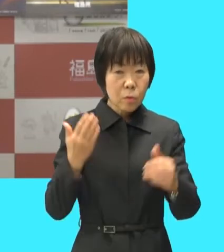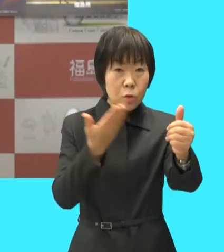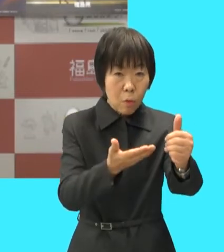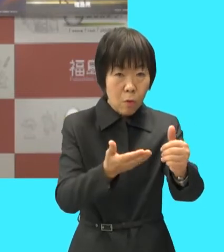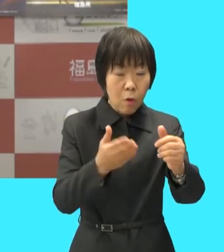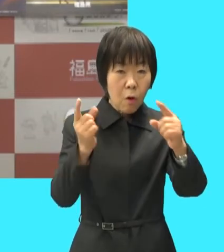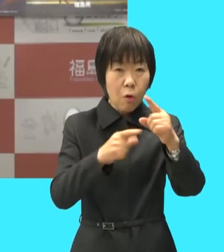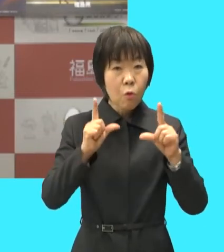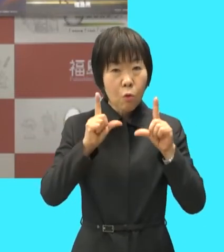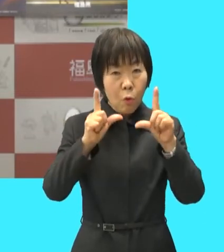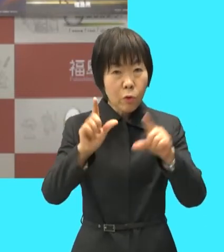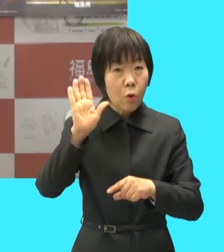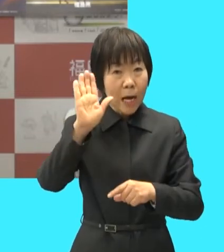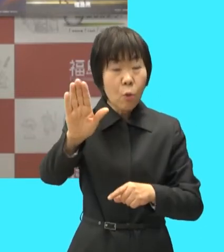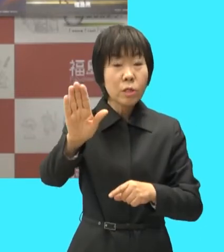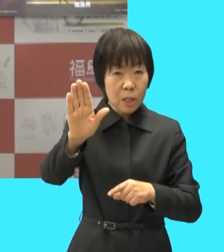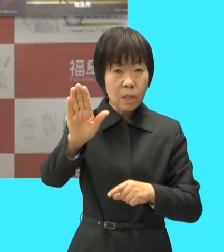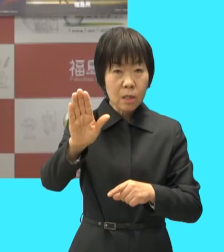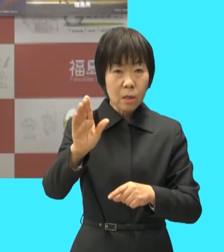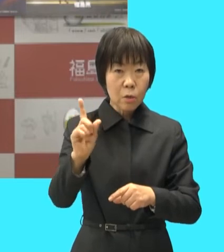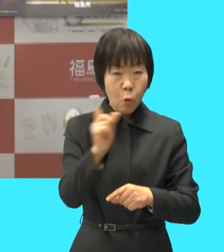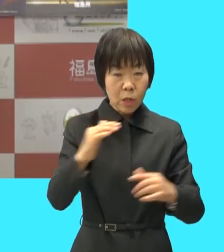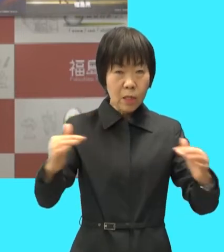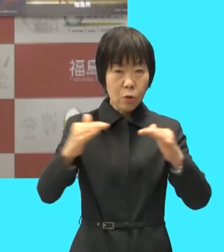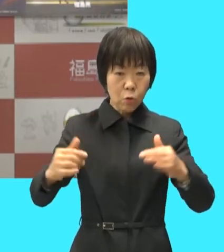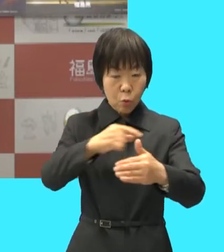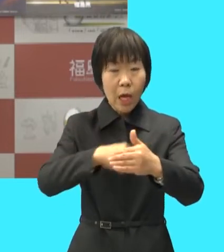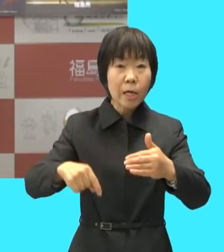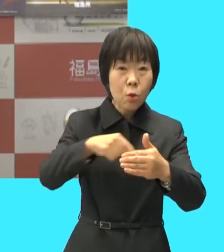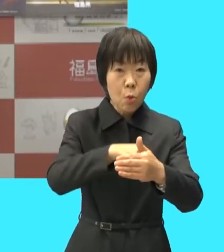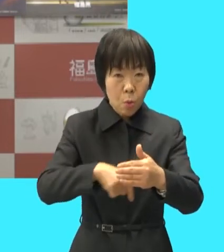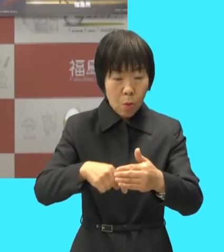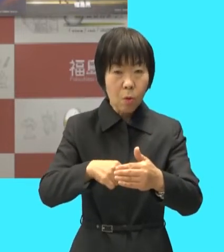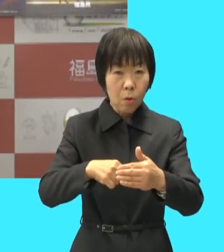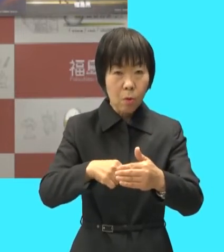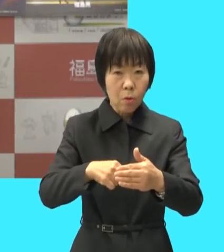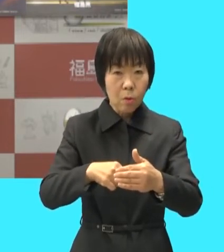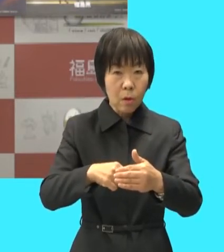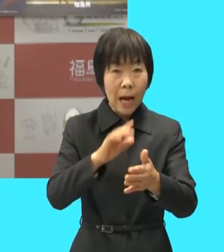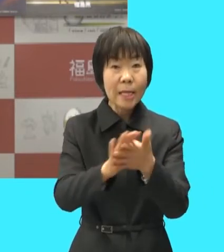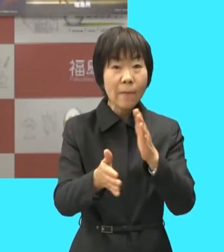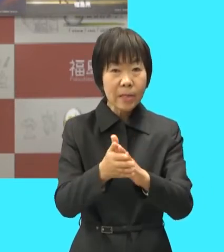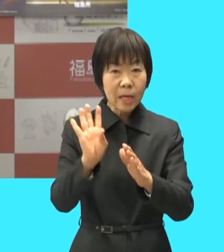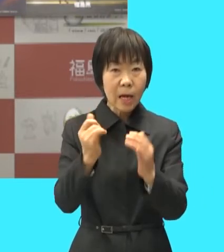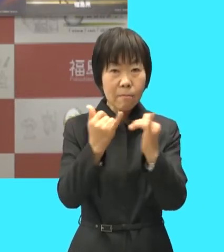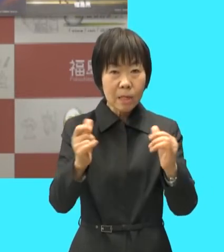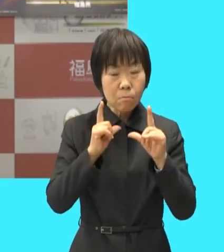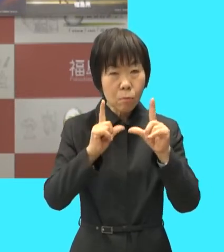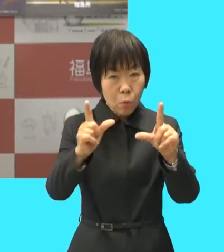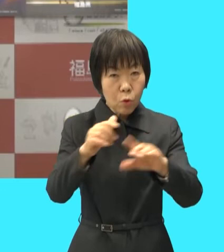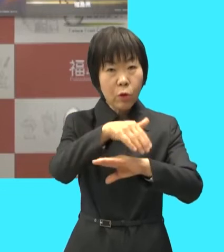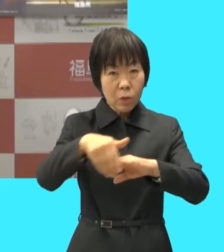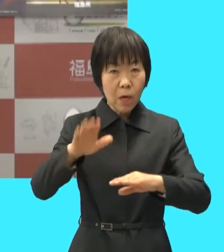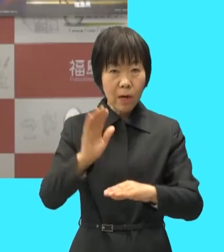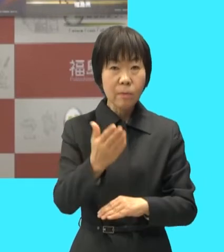された後にどういった議論がなされたかっていうのを 改めて県民に伝えたりするご予定というのはあるんでし